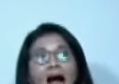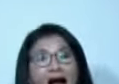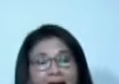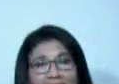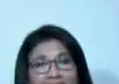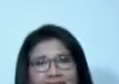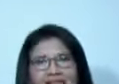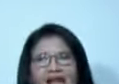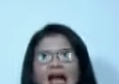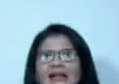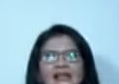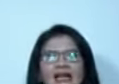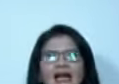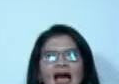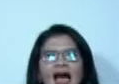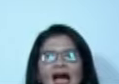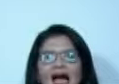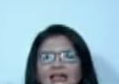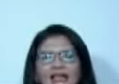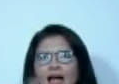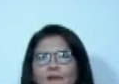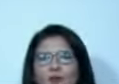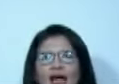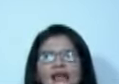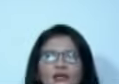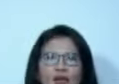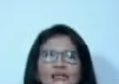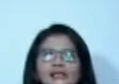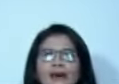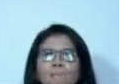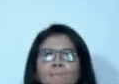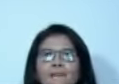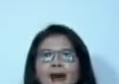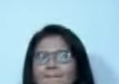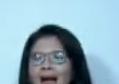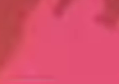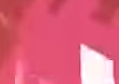Mas Anies, saya tidak punya apa-apa. Saya sudah siap mati untuk negara ini.